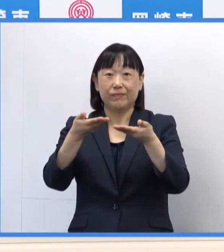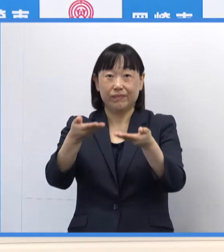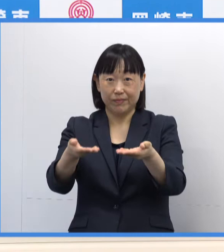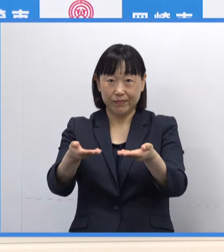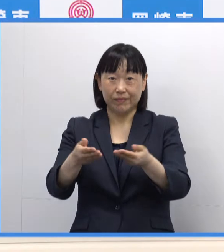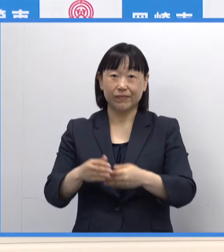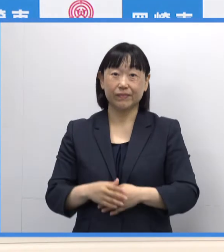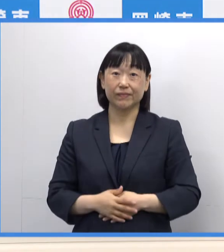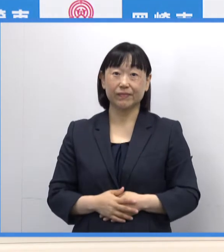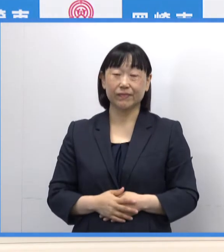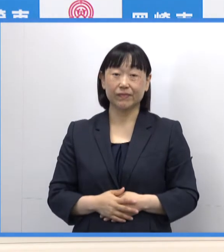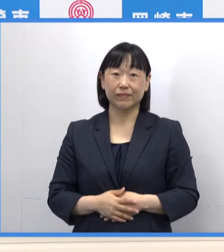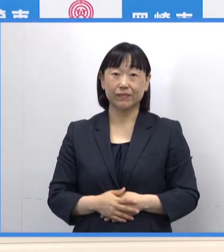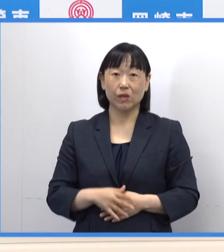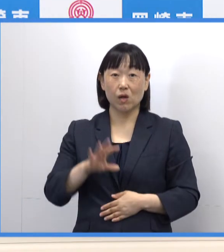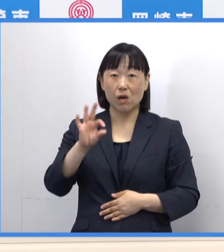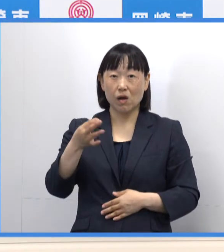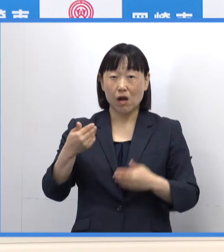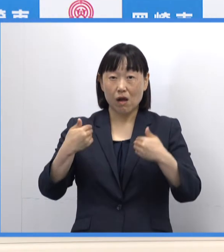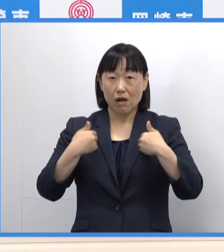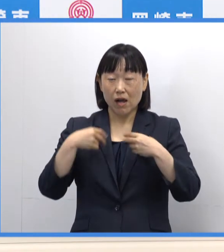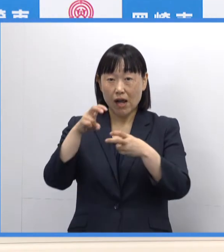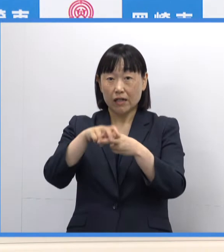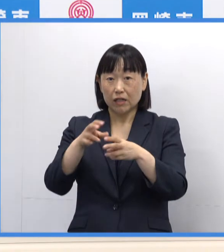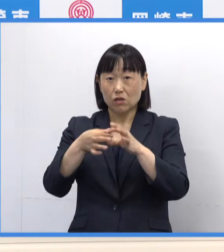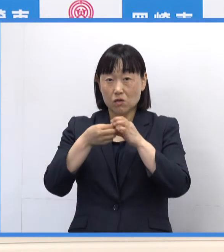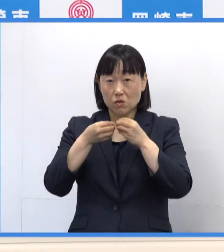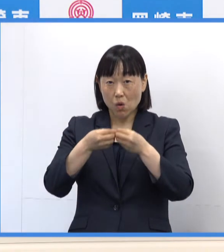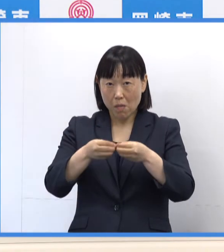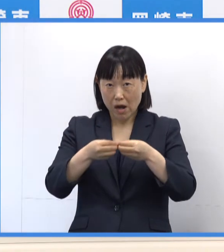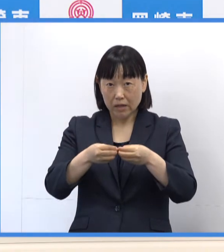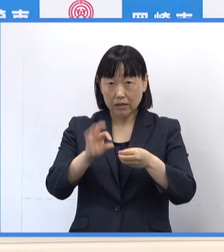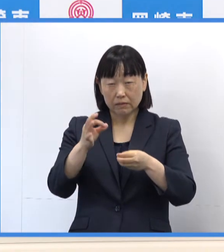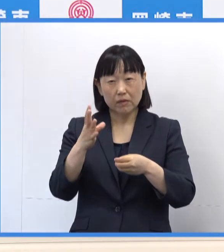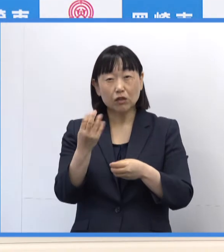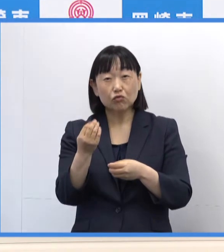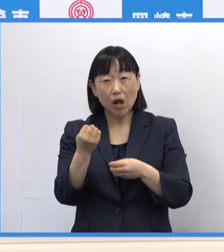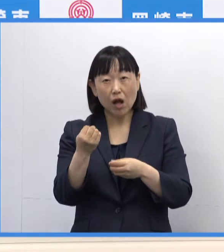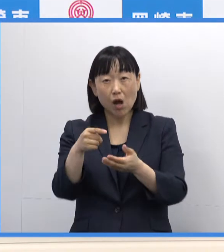してまいります。有料席の詳細、販売価格、